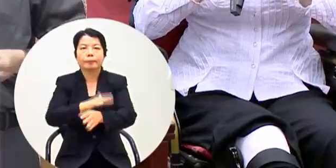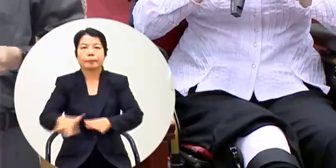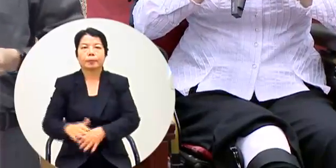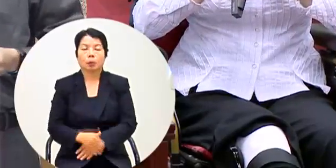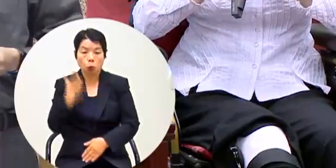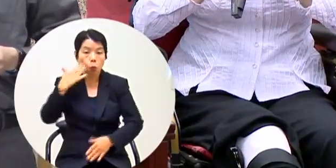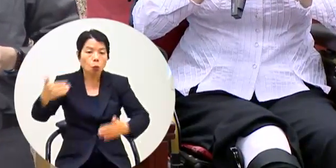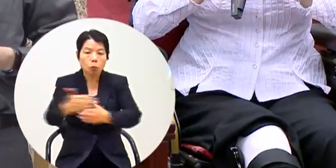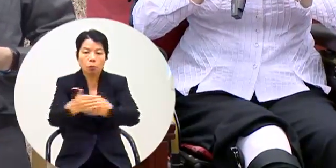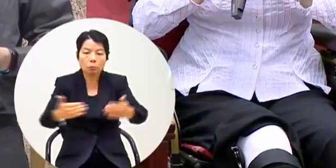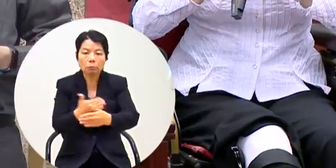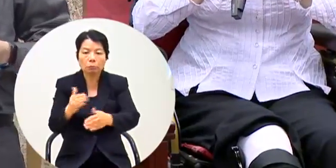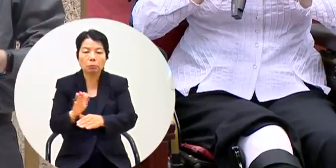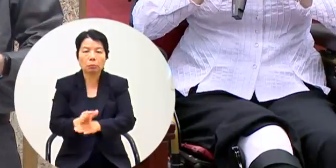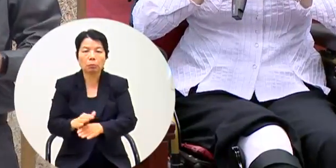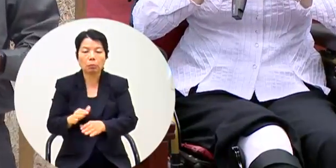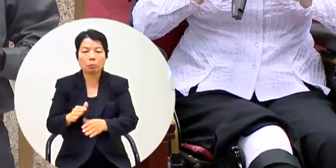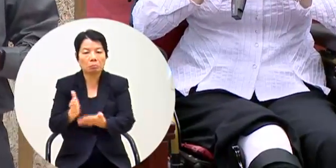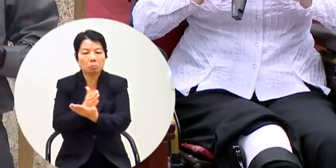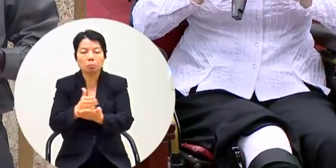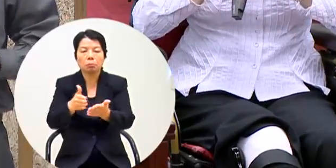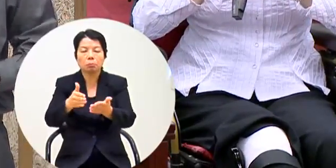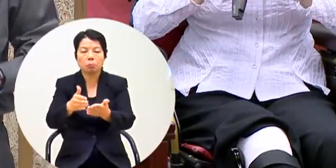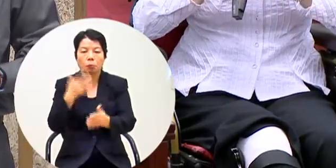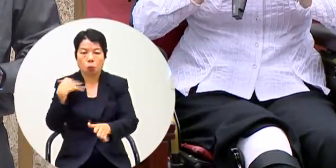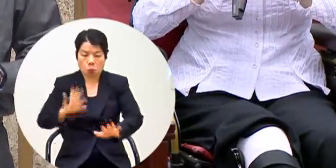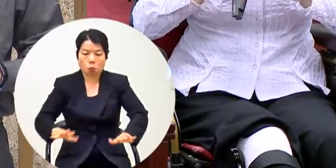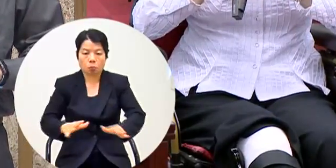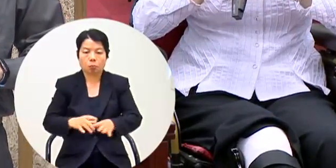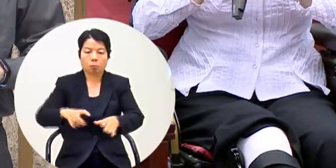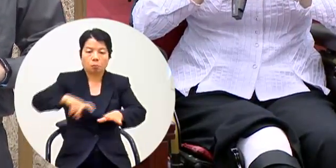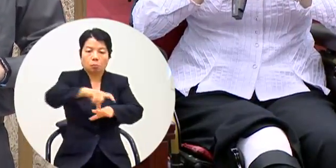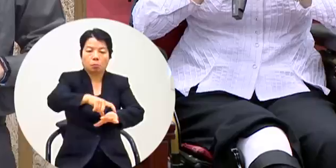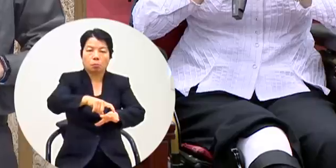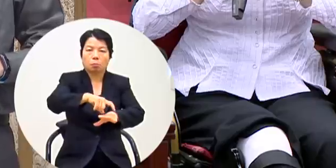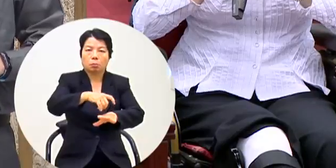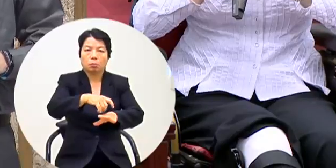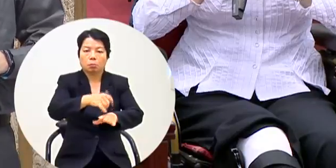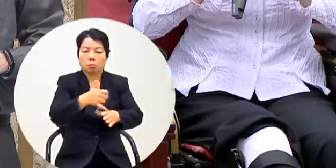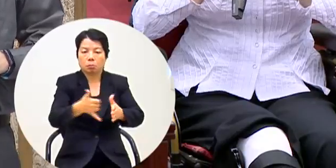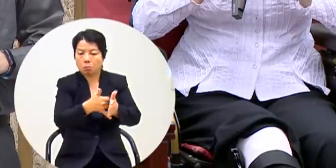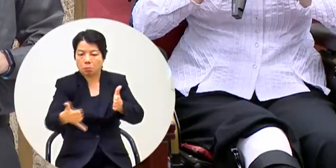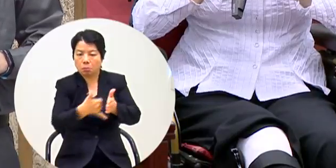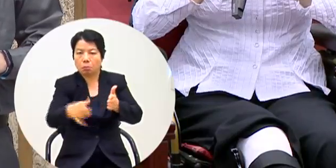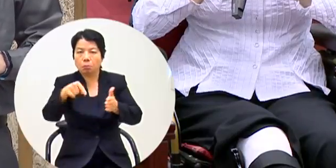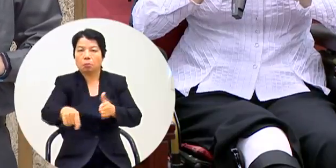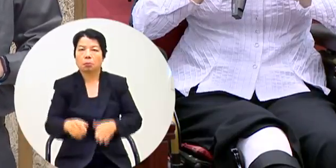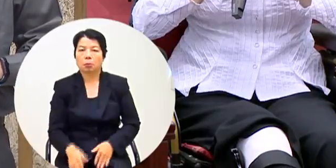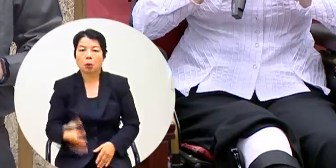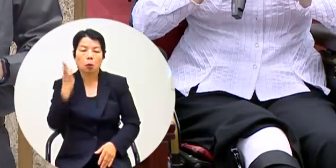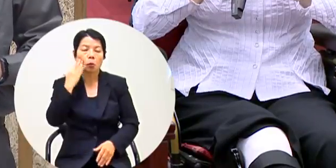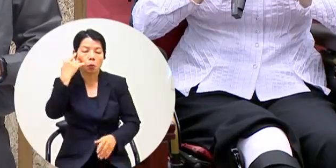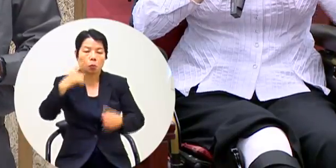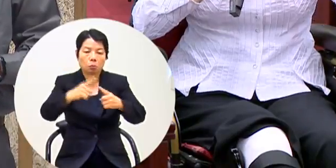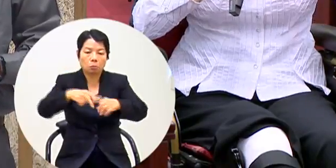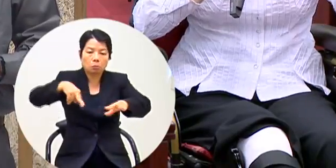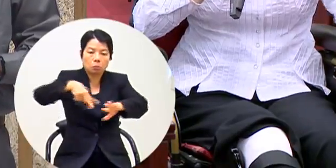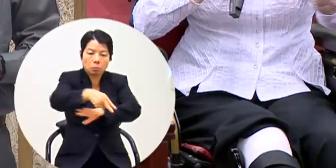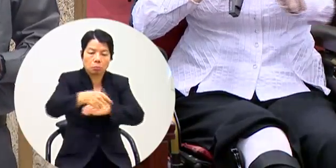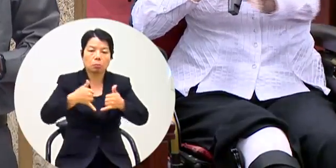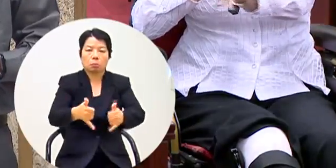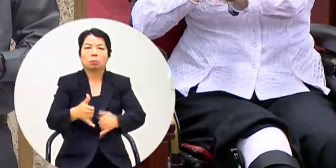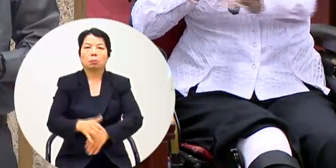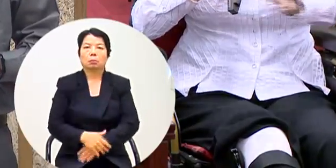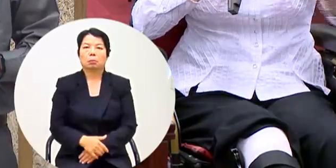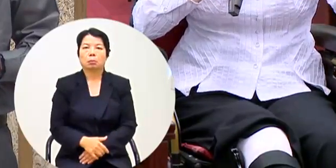车的地点，他下车的地点 不是我的意思说，其实你一整个人行道啊，你本来就要去设计